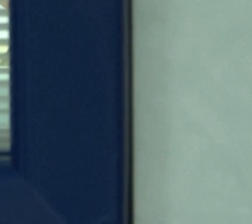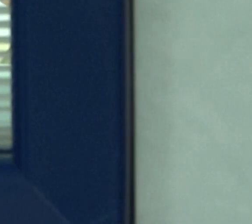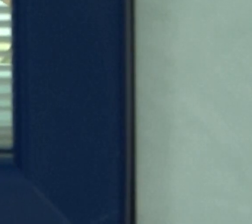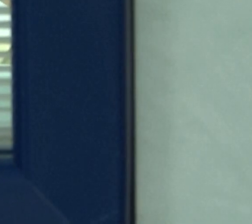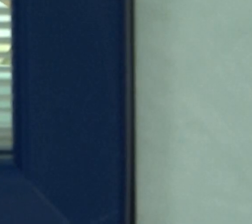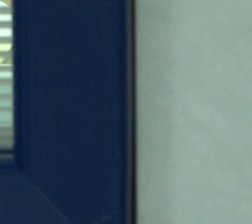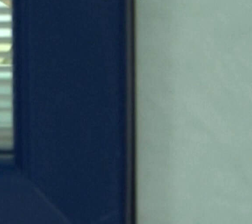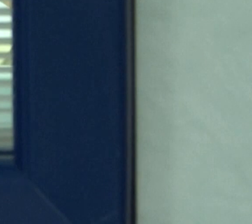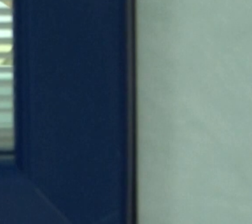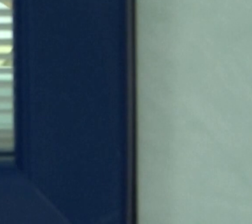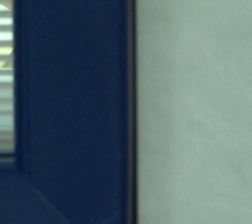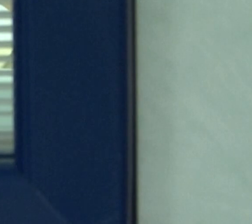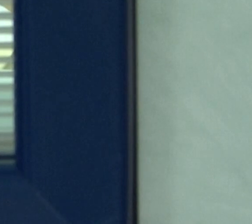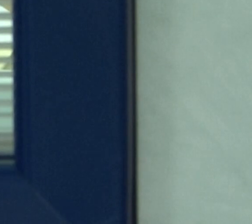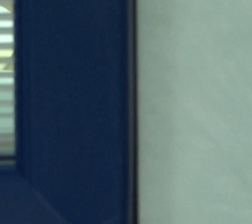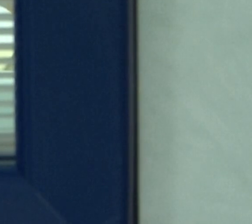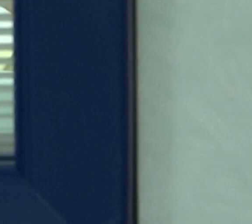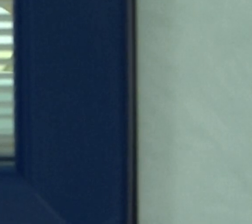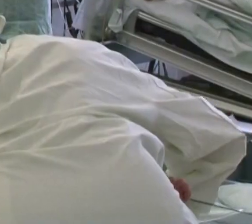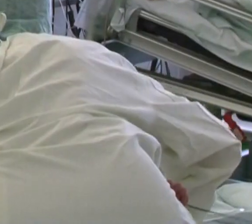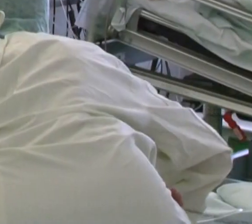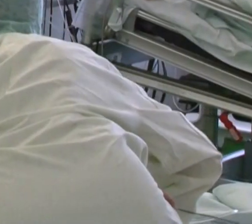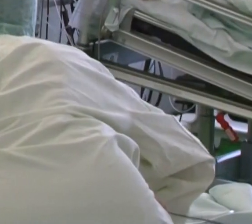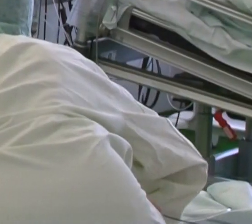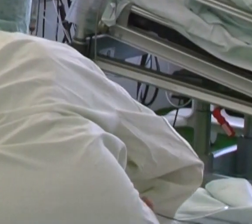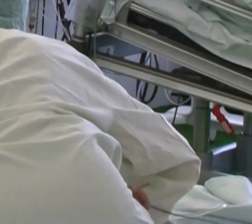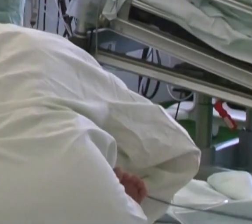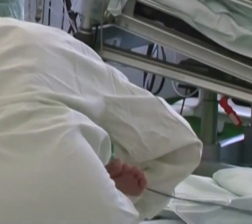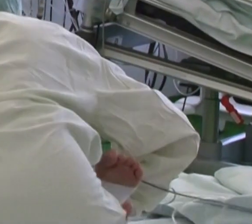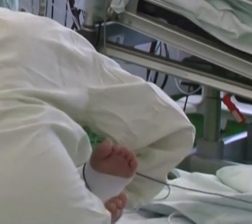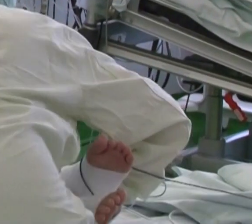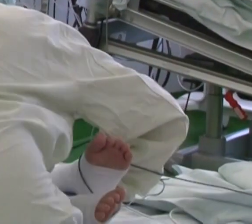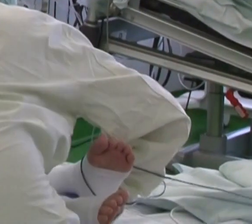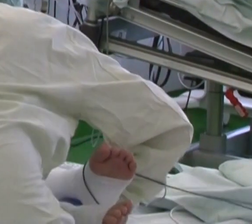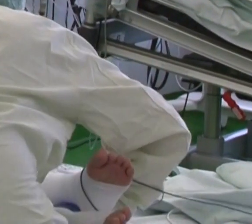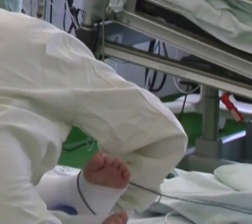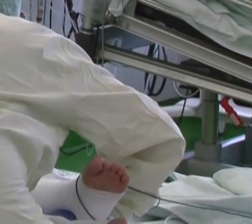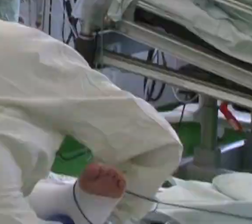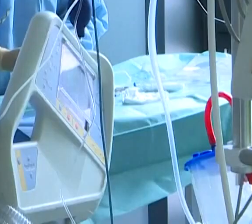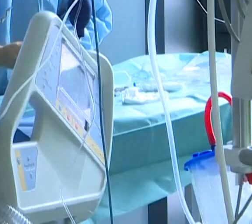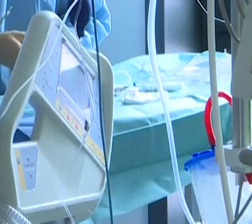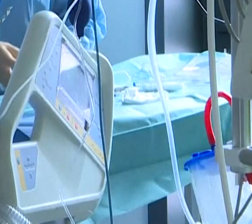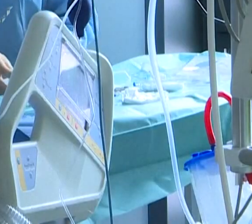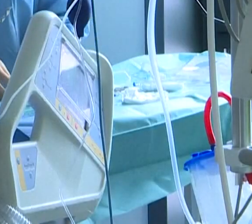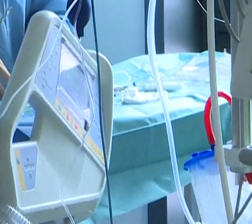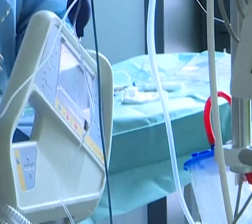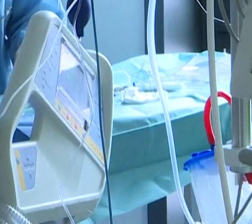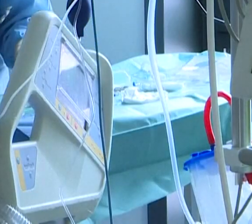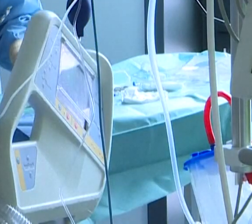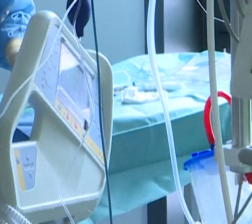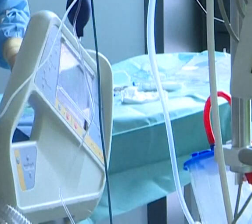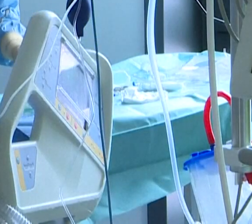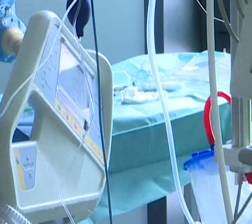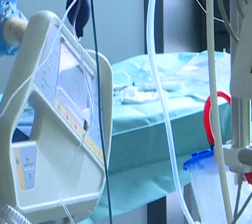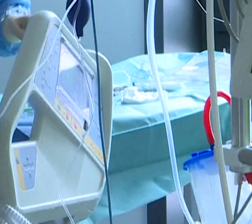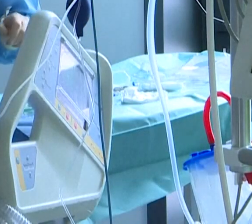Ljubljana hospitaliziranih 341 bolnikov. Še vedno je hospitaliziranih več moških kot žensk. Starostni razpon bolnikov